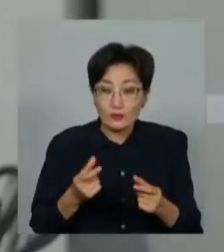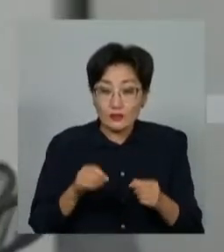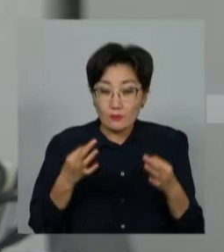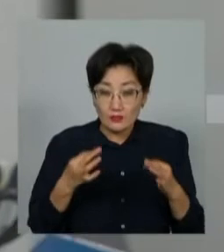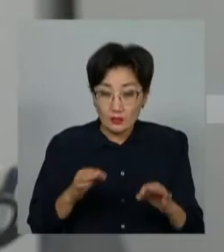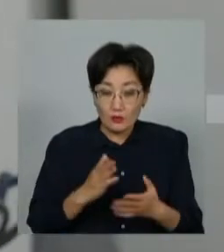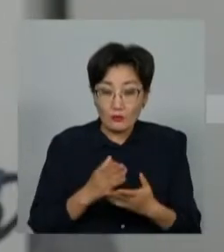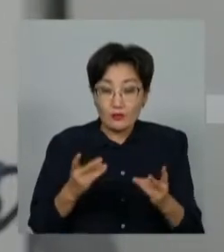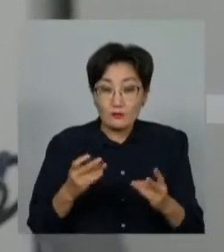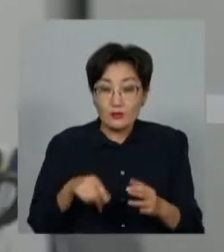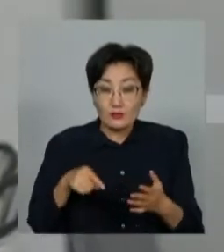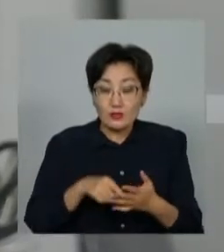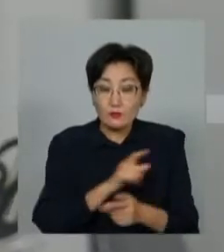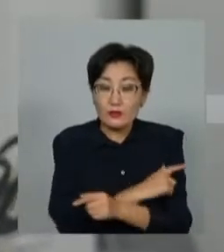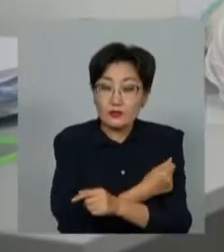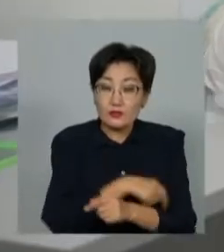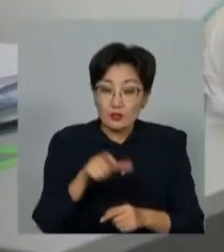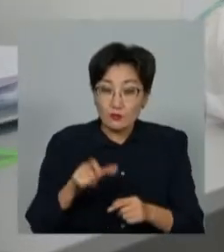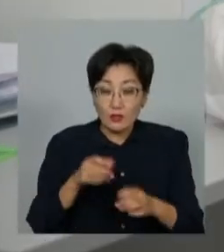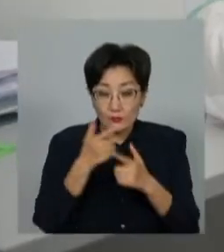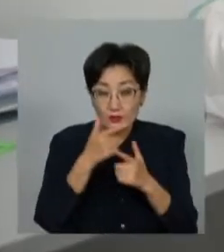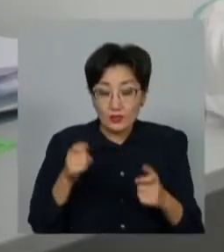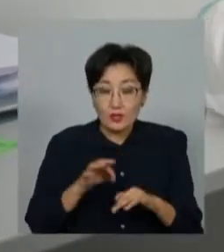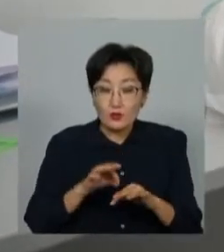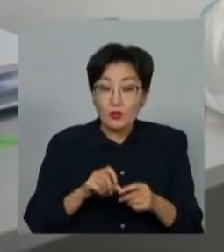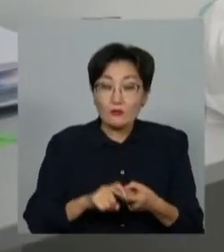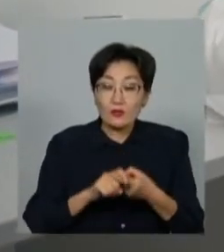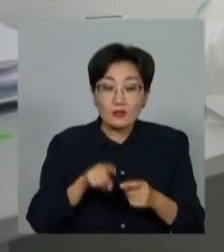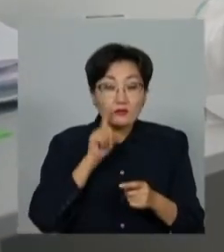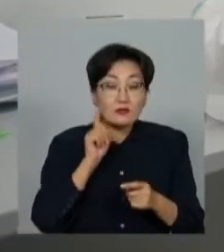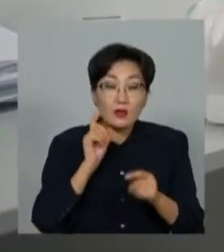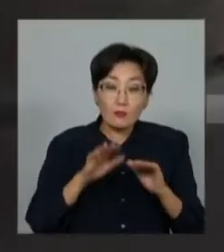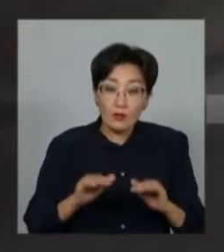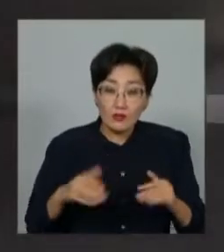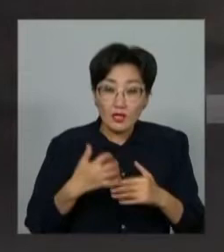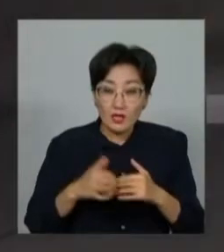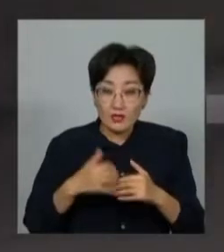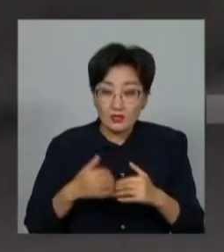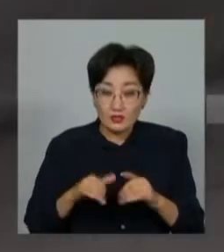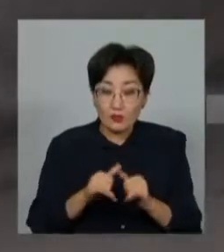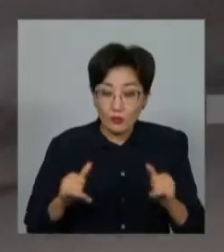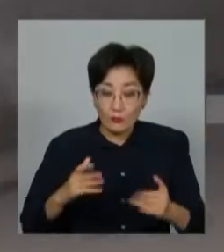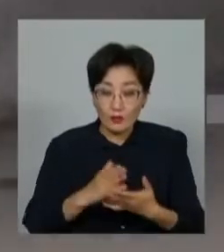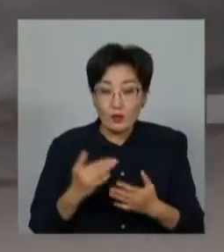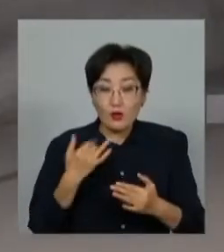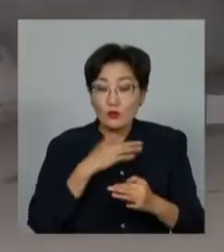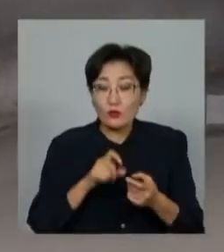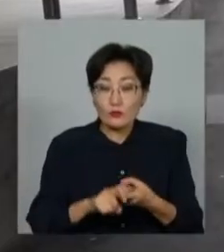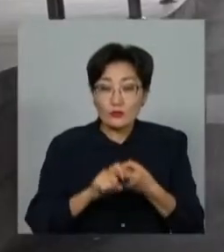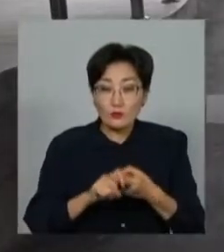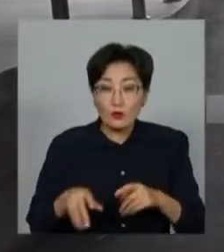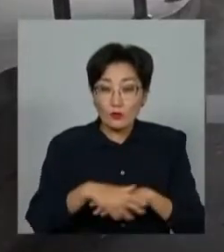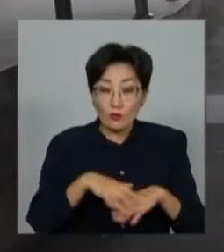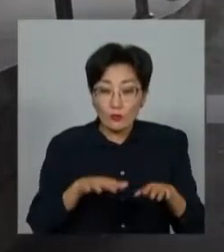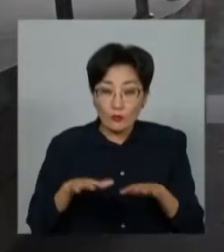жеңілдеді. Бірақ қалалық санитар дәрігердің мәлімдеуінше, індет әлі де жастар мен балалар арасында бәсеңдемеген. Ал көп жұқтырған жер